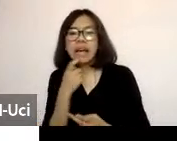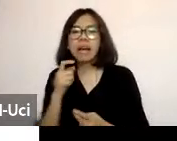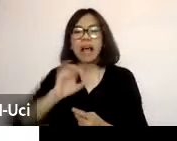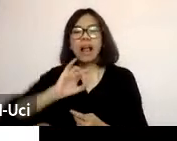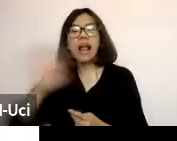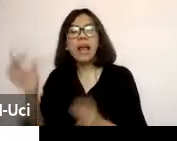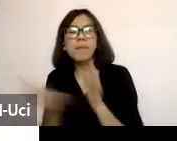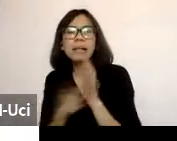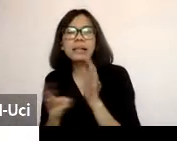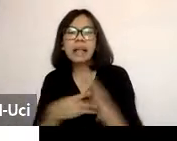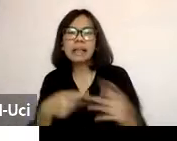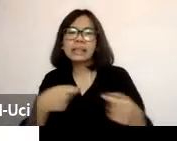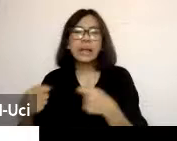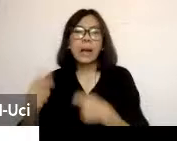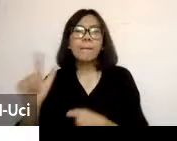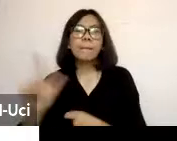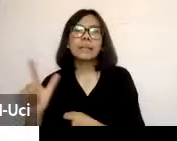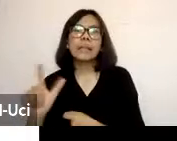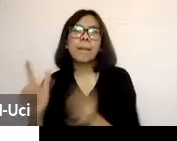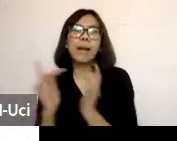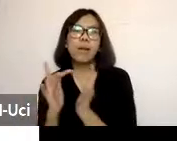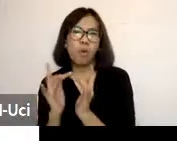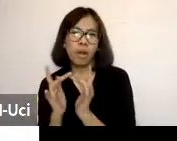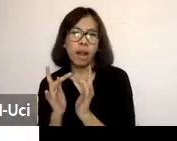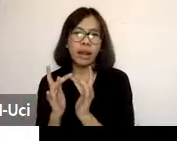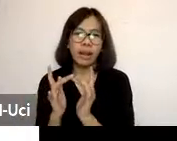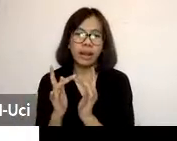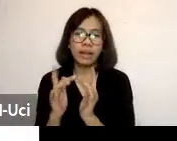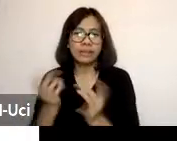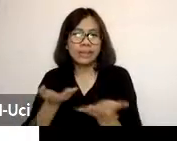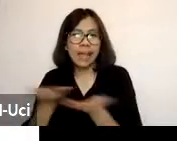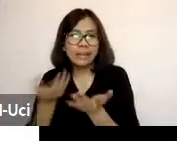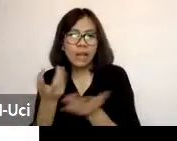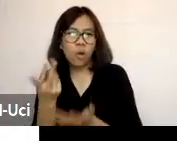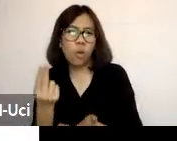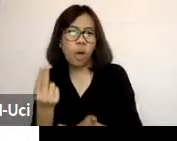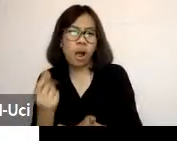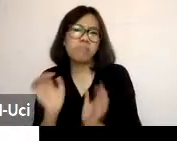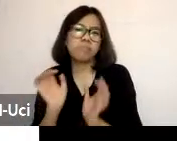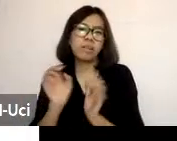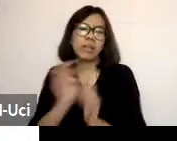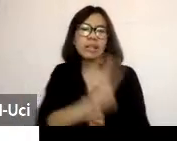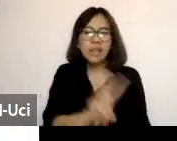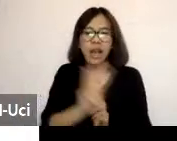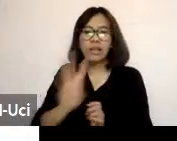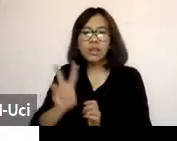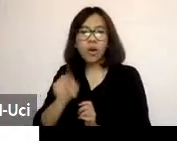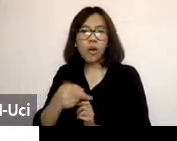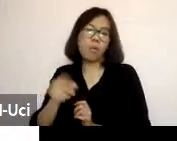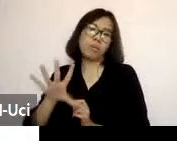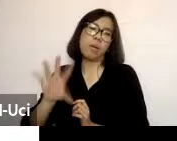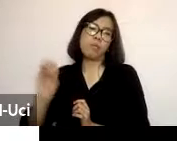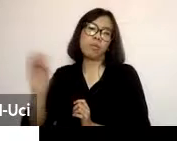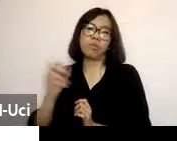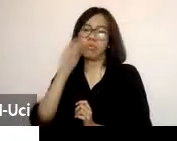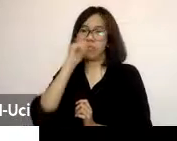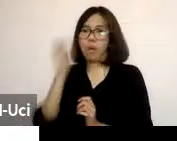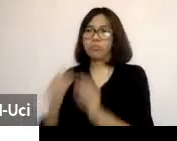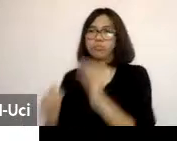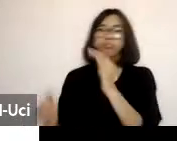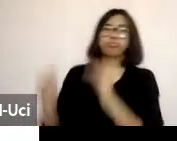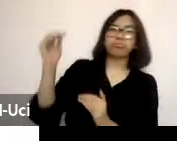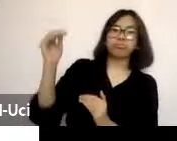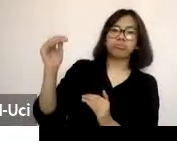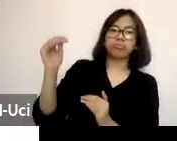sangat tinggi 30 juga cuma 450 sensitif laki-laki melakukan konsumen apa